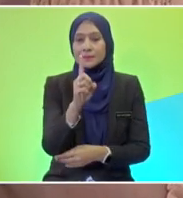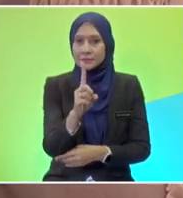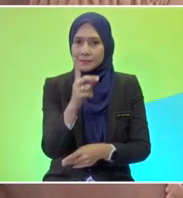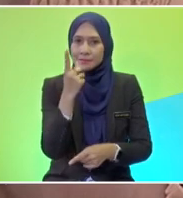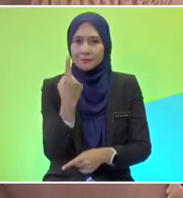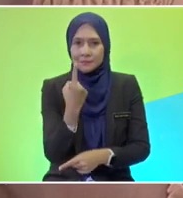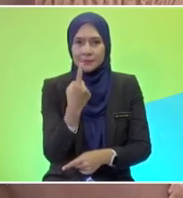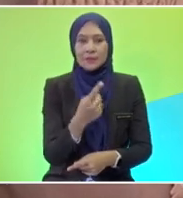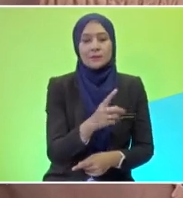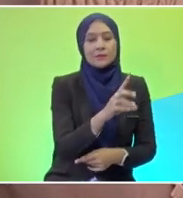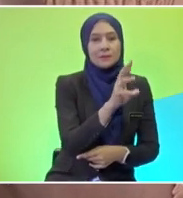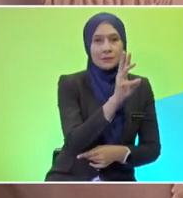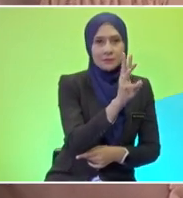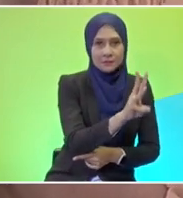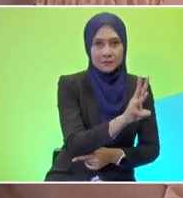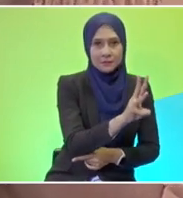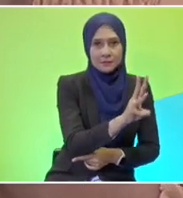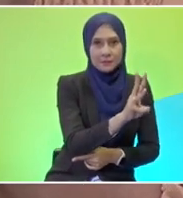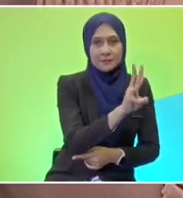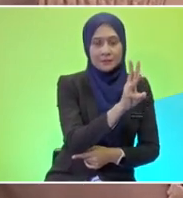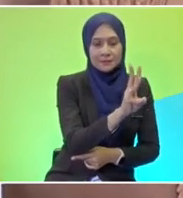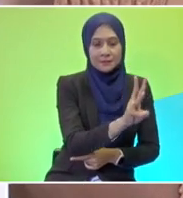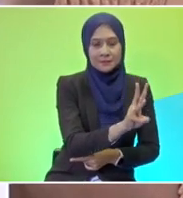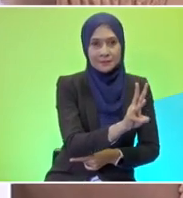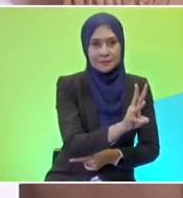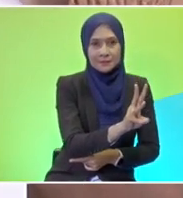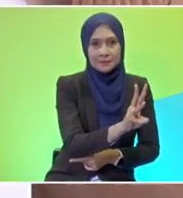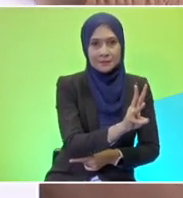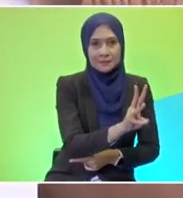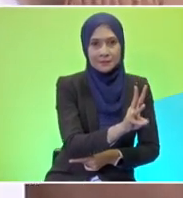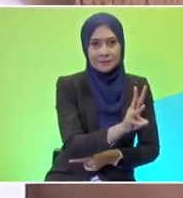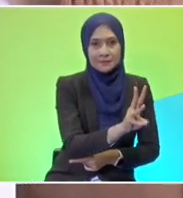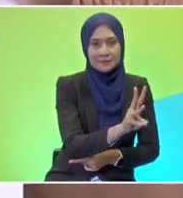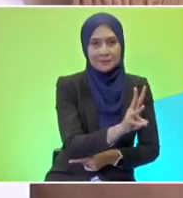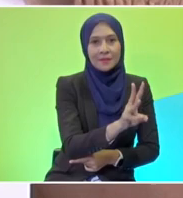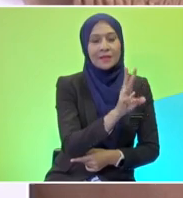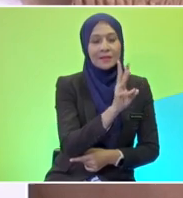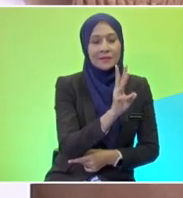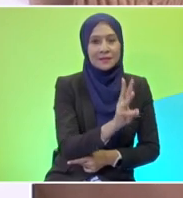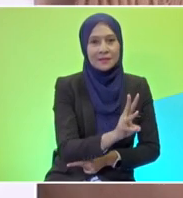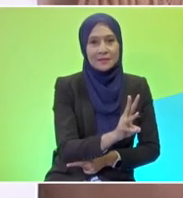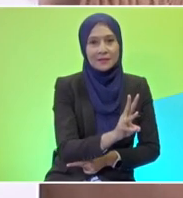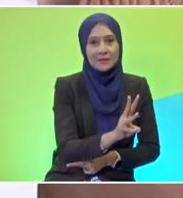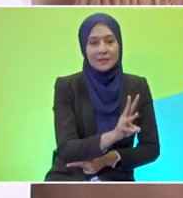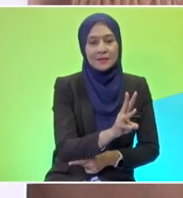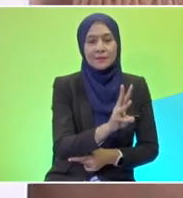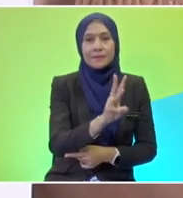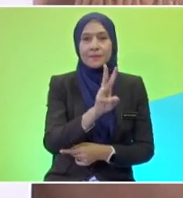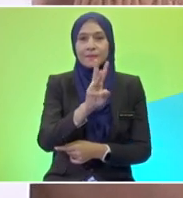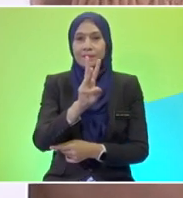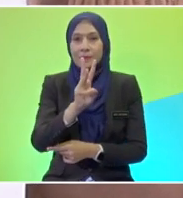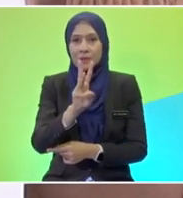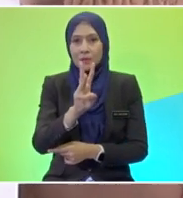gerak macam Cikgu Wani tadi? Kita sama-sama salah nanti. Mesti ada murid-murid di rumah. Salah tu Cikgu Wani. Okey. 6